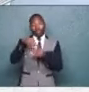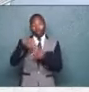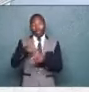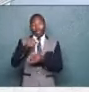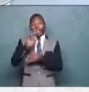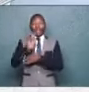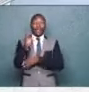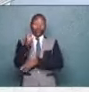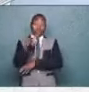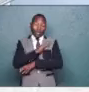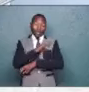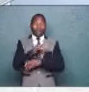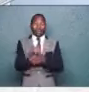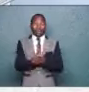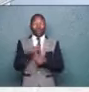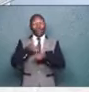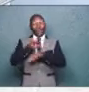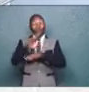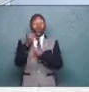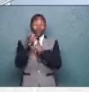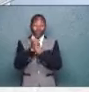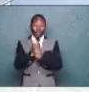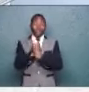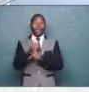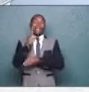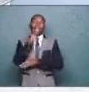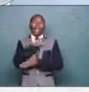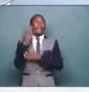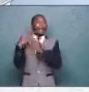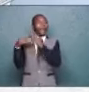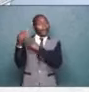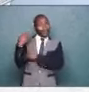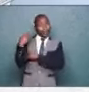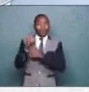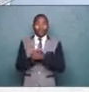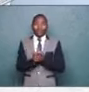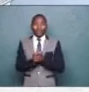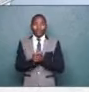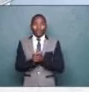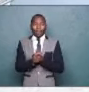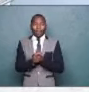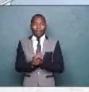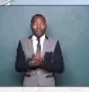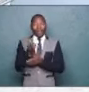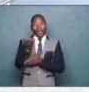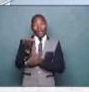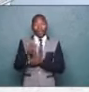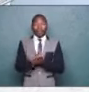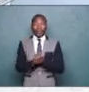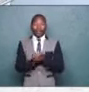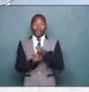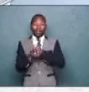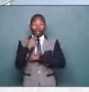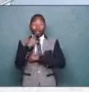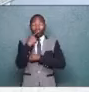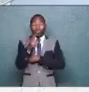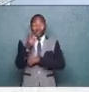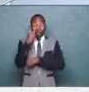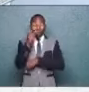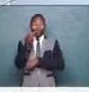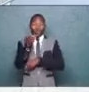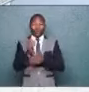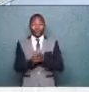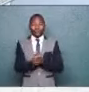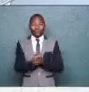chiphaso chomwecho ngakhale nthawi yake yogwira ntchito inatha. Apa ndilongosole bwino kuti